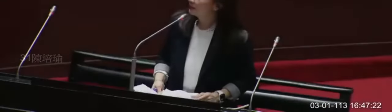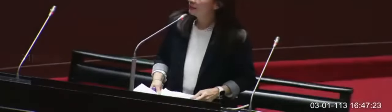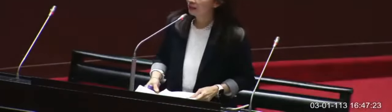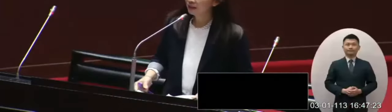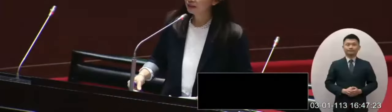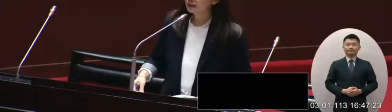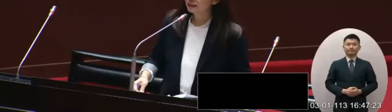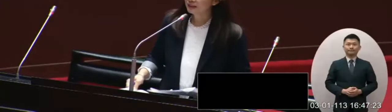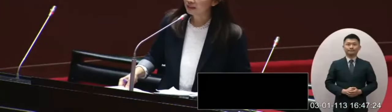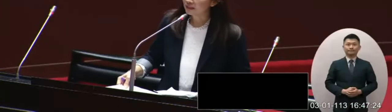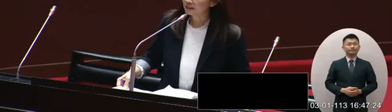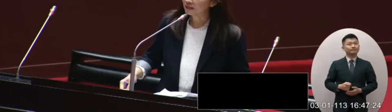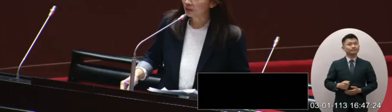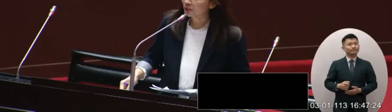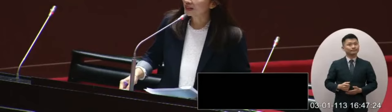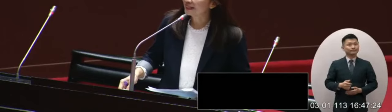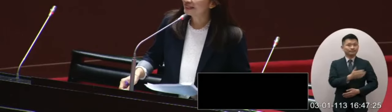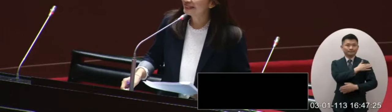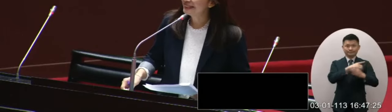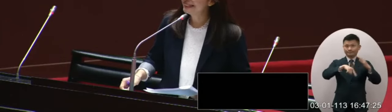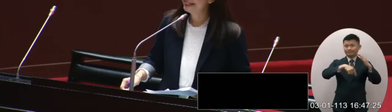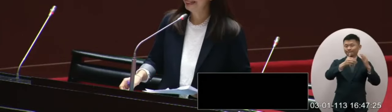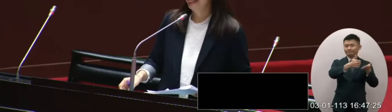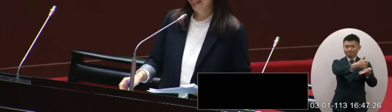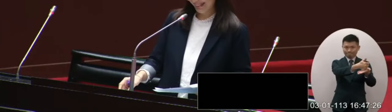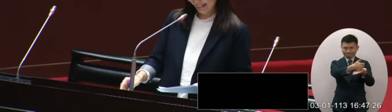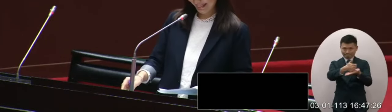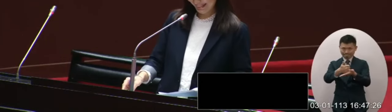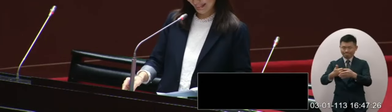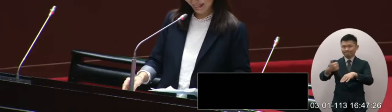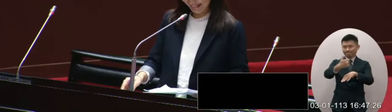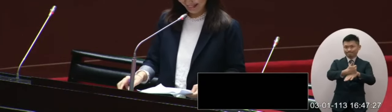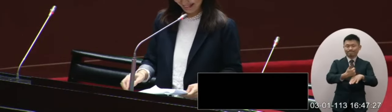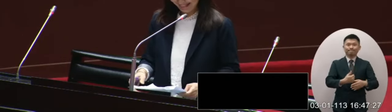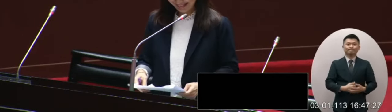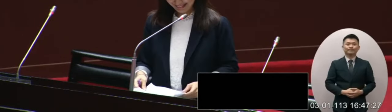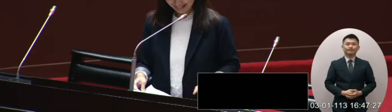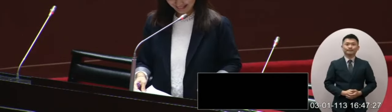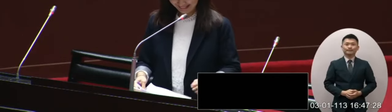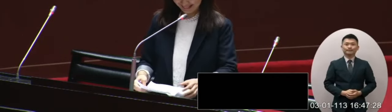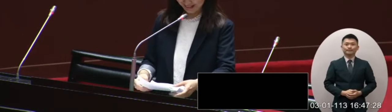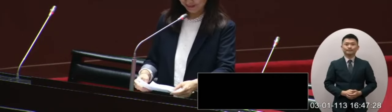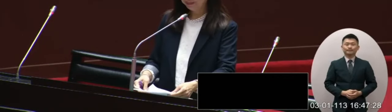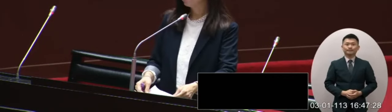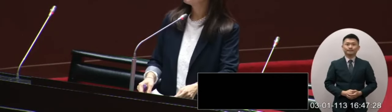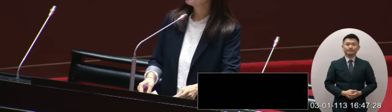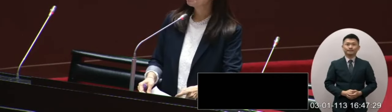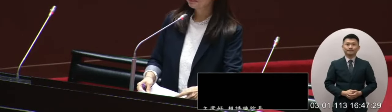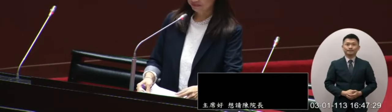主席好，想请陈院长。 再请陈院长备询。